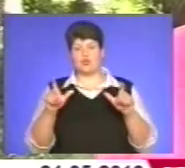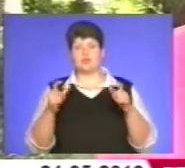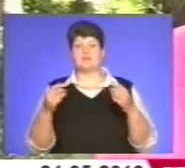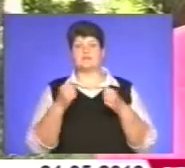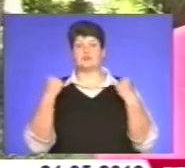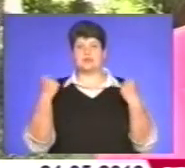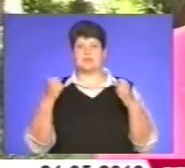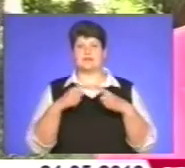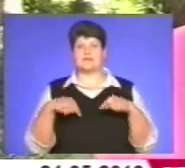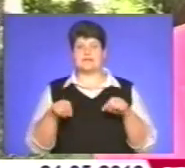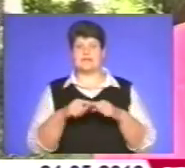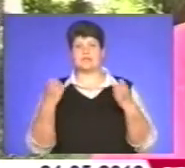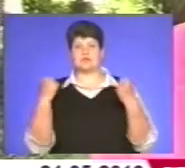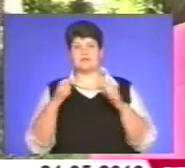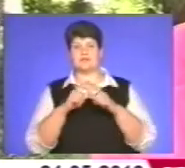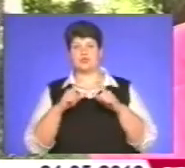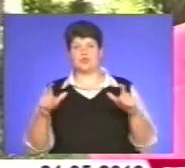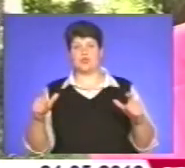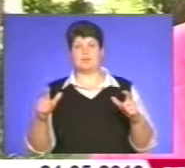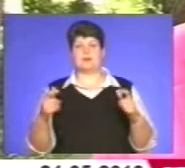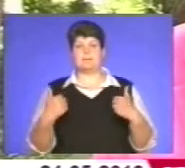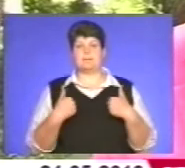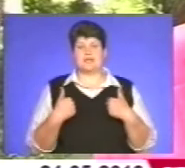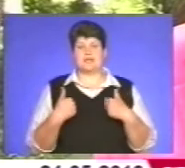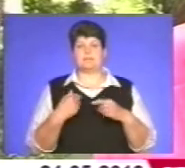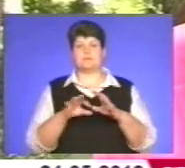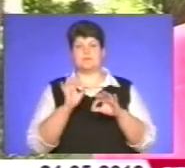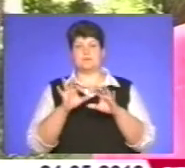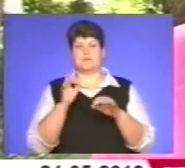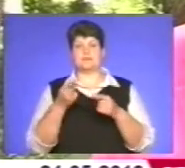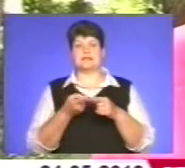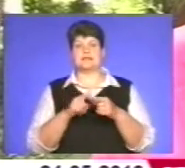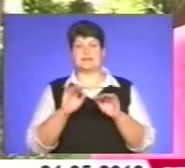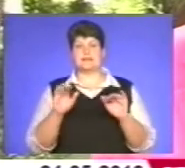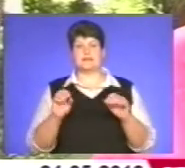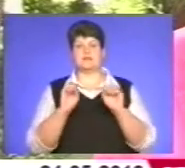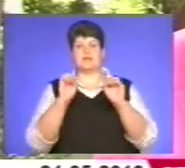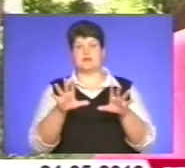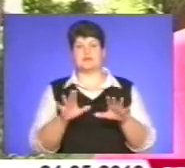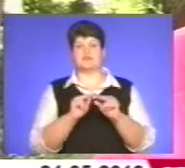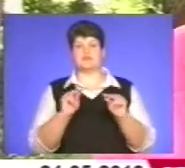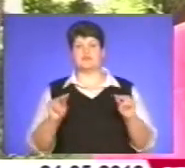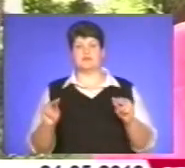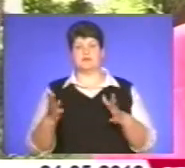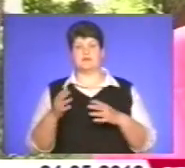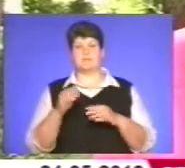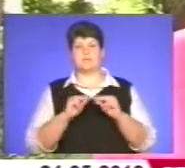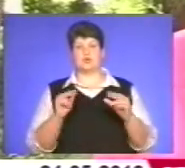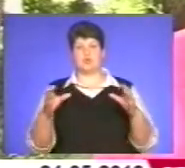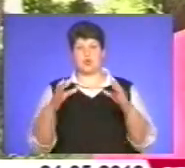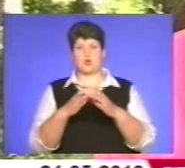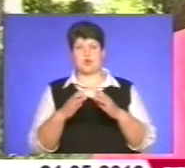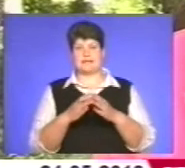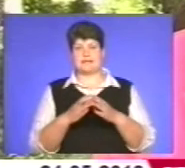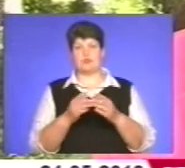спортивних секціях, у спортивних школах. Тобто ми відбір цих дітей покладаємо безпосередньо на викладачів, на вчителів, на педагогічний колектив,